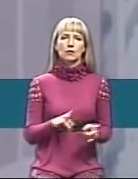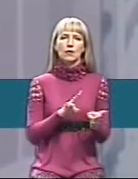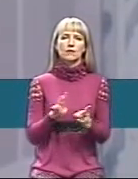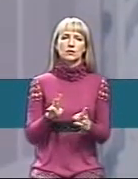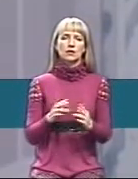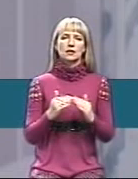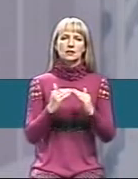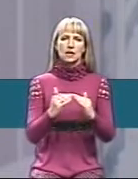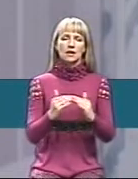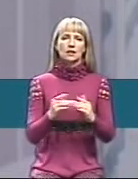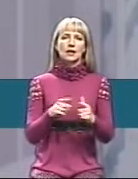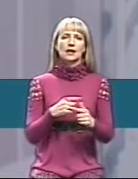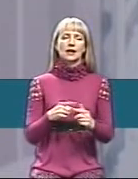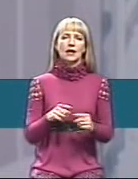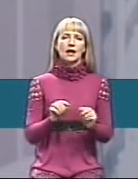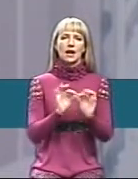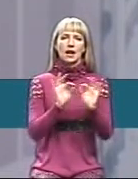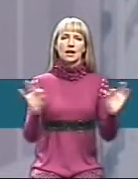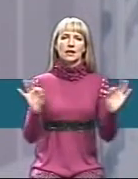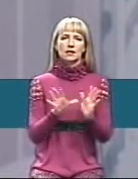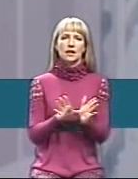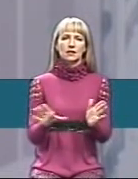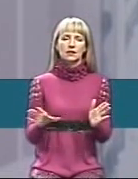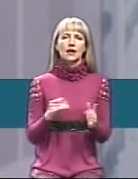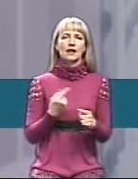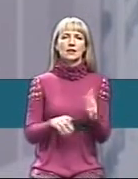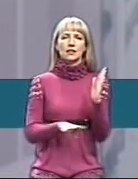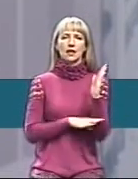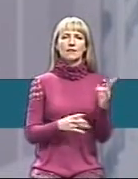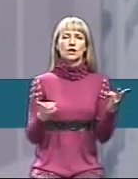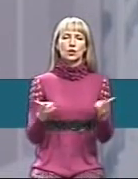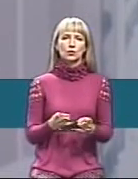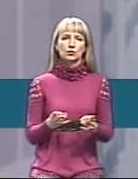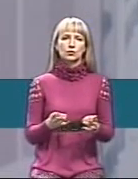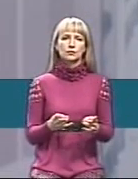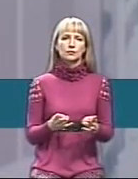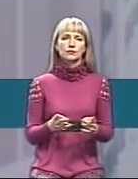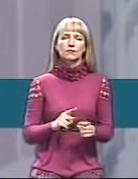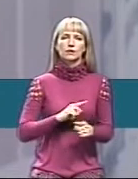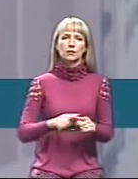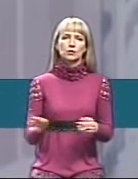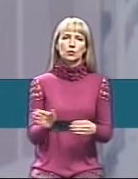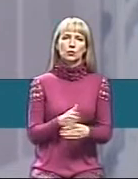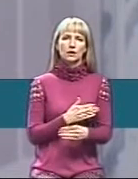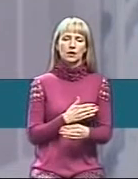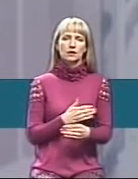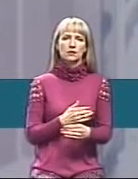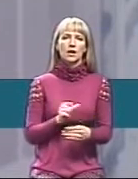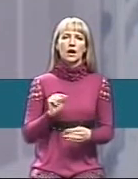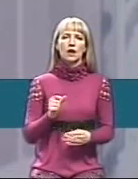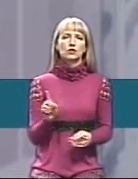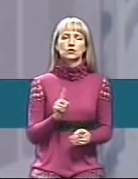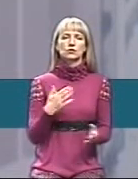зданий, возможно повреждение линии электропередач, поэтому эти деревья нужно своевременно убирать. Вот. А